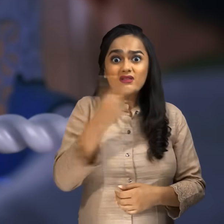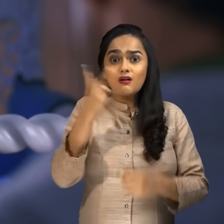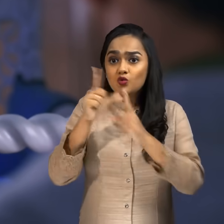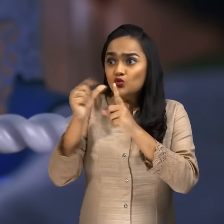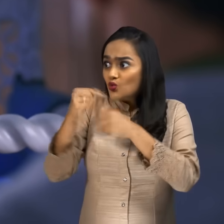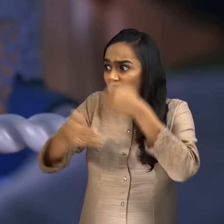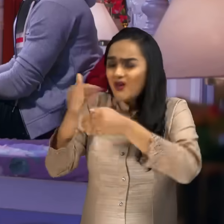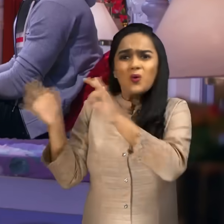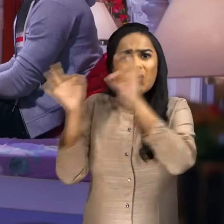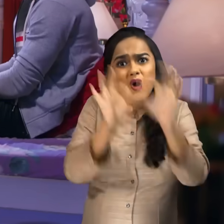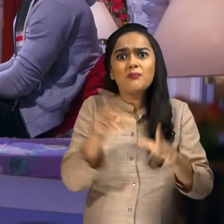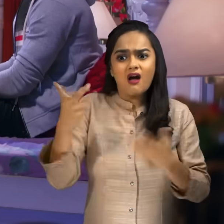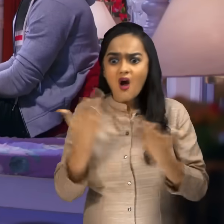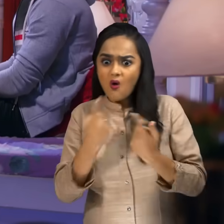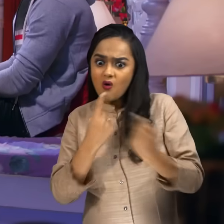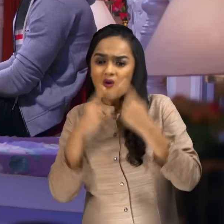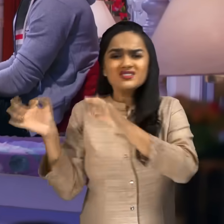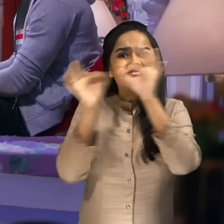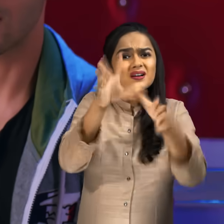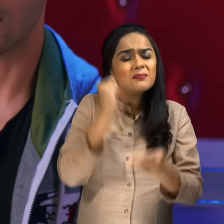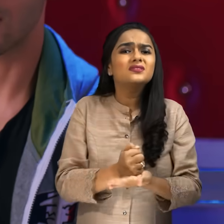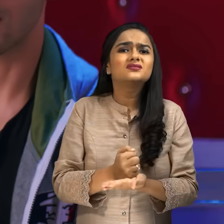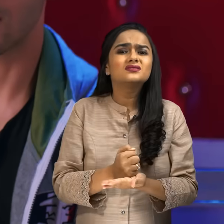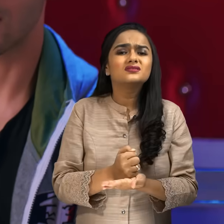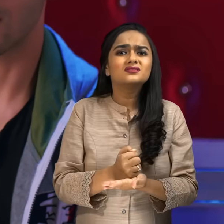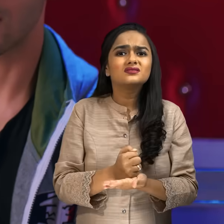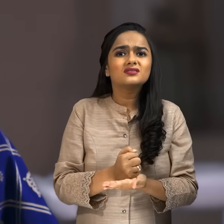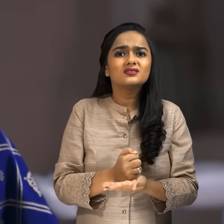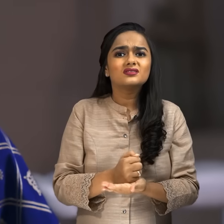नक्शे कदमों पे चलना पड़ेगा। उनके तौर तरीके अपनाने होंगे।